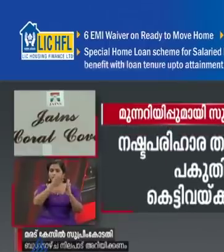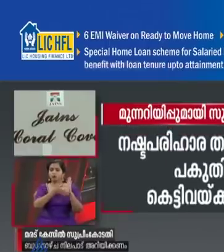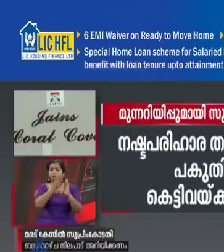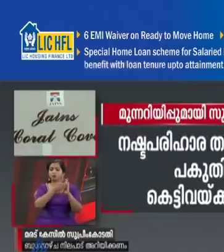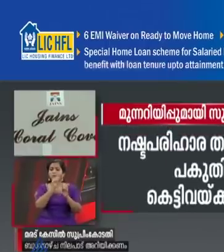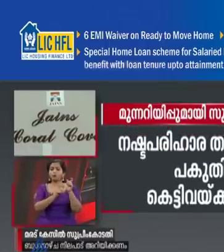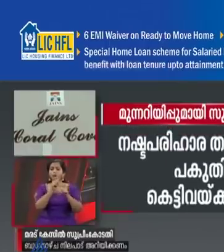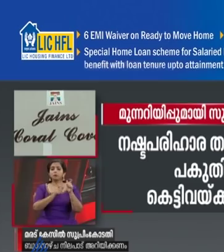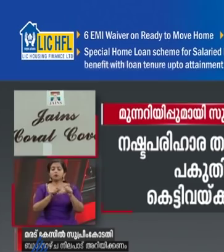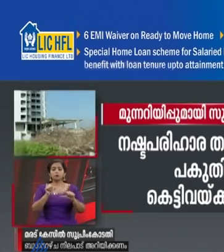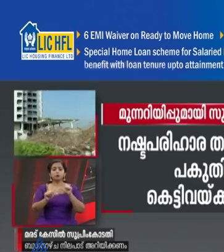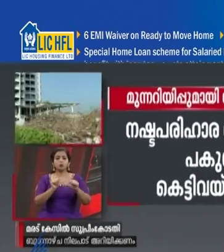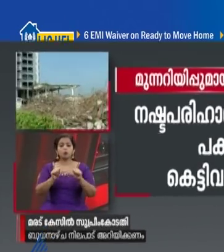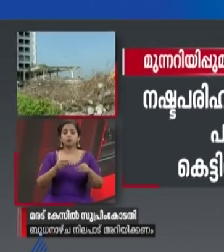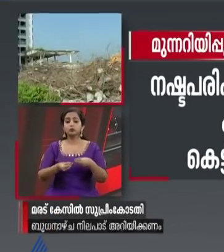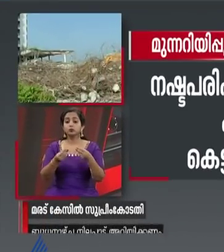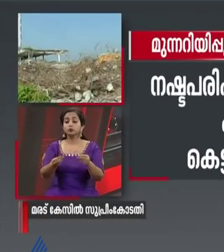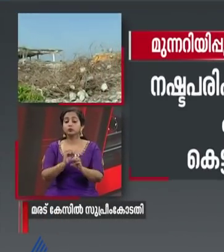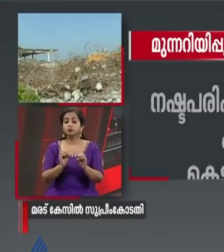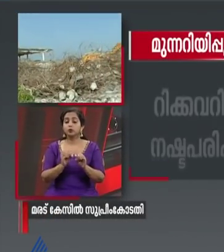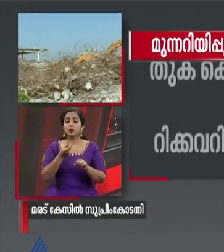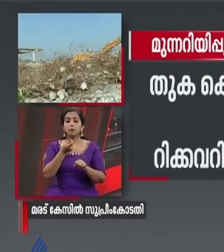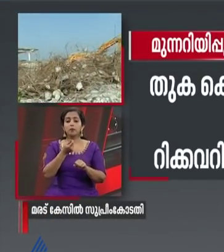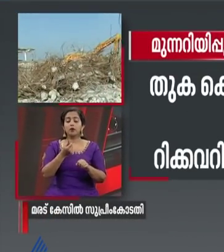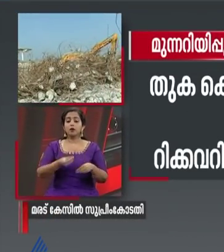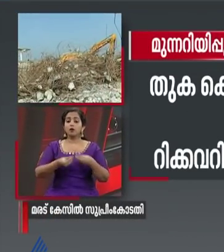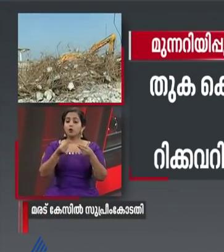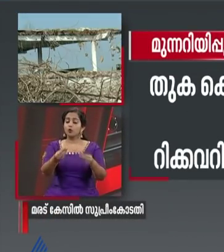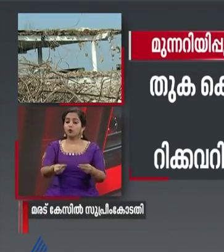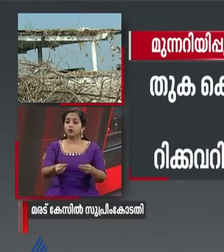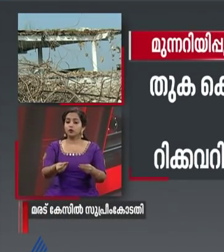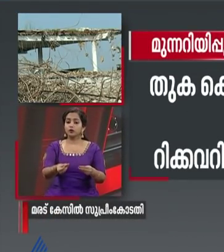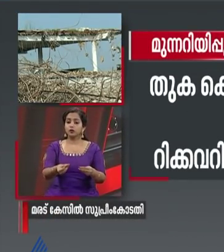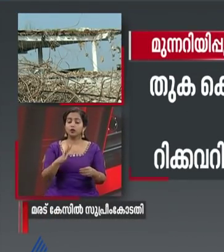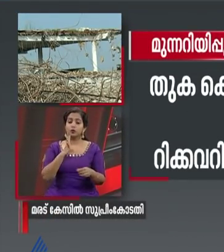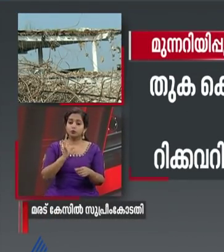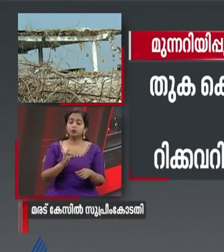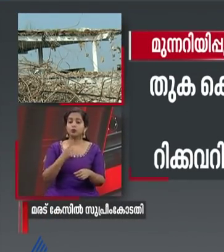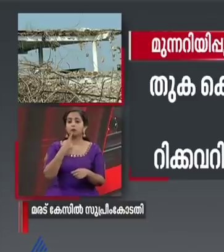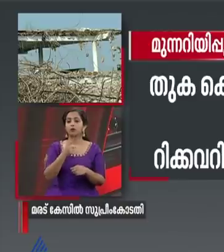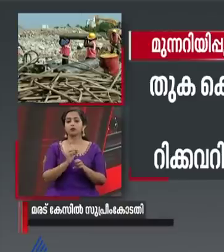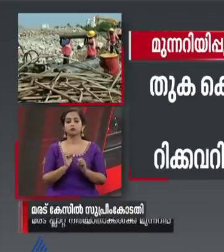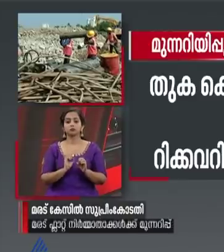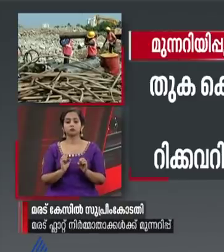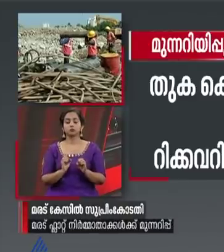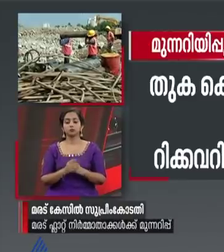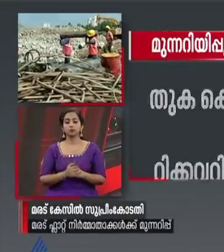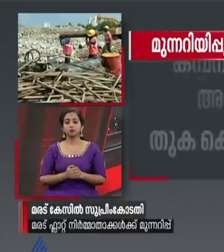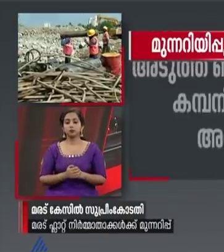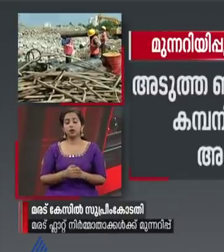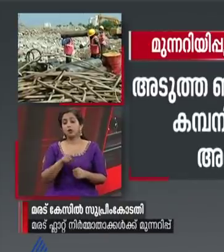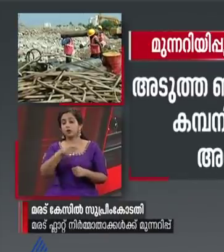സുപ്രീംകോടതിയിൽ ചൂണ്ടിക്കാണിച്ചത്. പണം നൽകുന്ന കാര്യത്തിൽ എന്തെങ്കിലും ഒരു ഉറപ്പ് നൽകാൻ പോലും ഫ്ളാറ്റ് നിർമ്മാതാക്കൾ തയ്യാറാകുന്നില്ല.